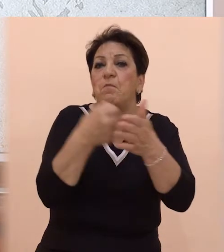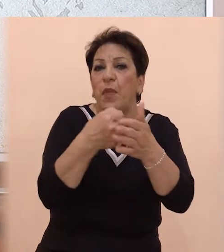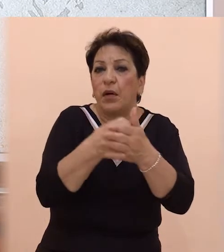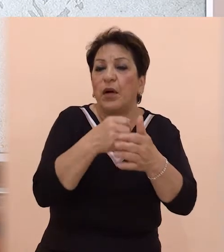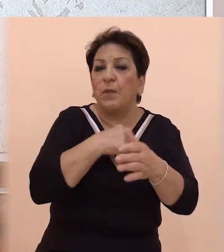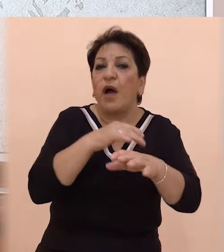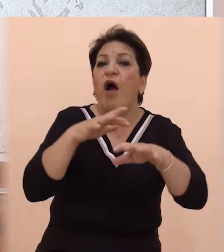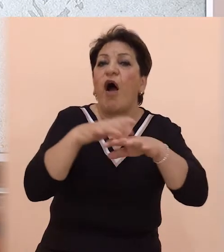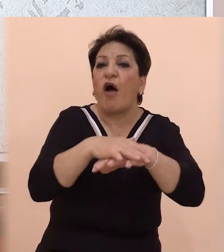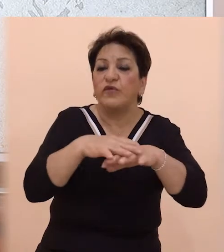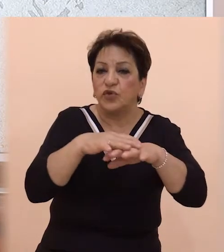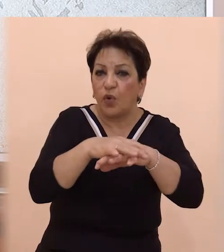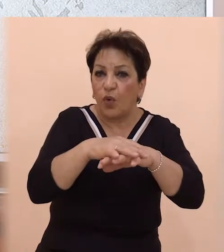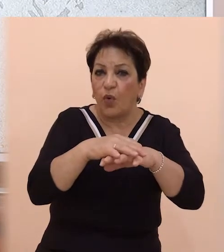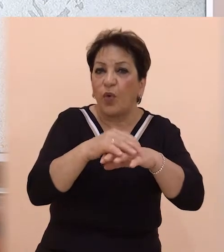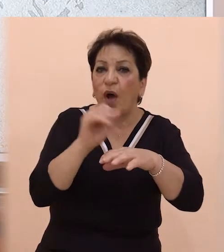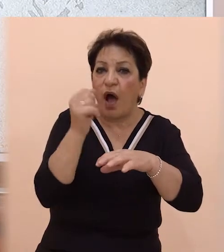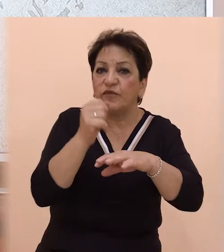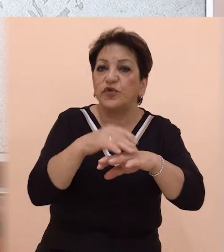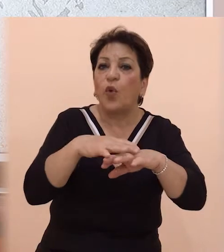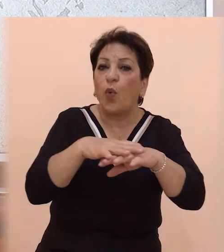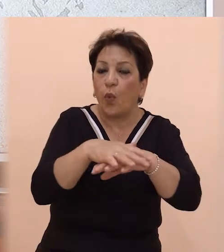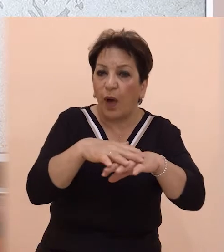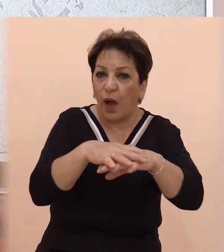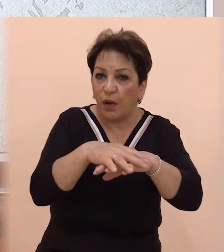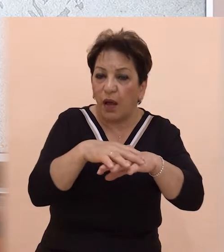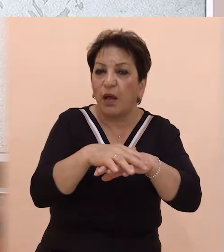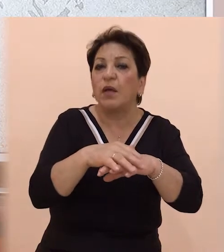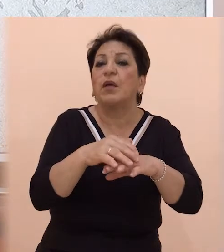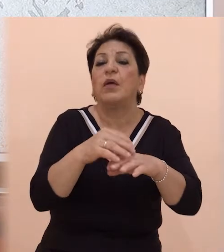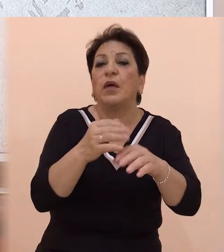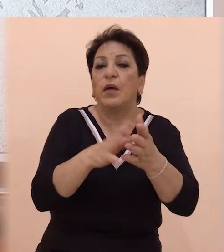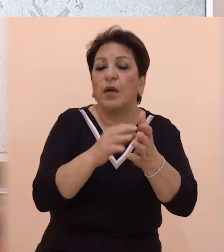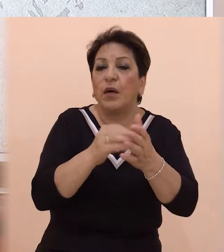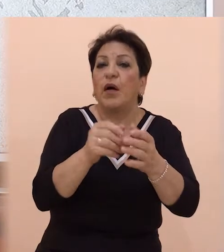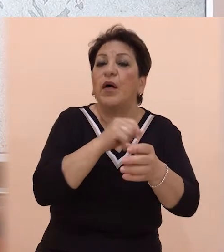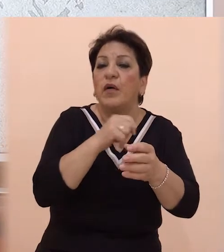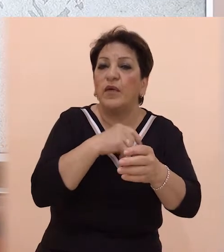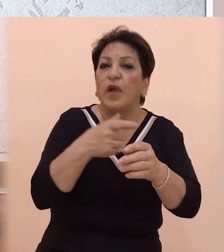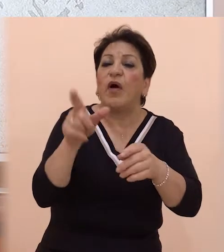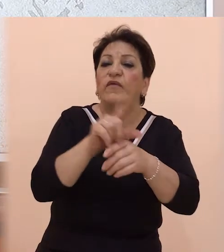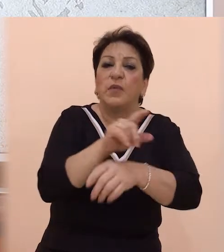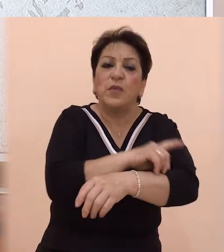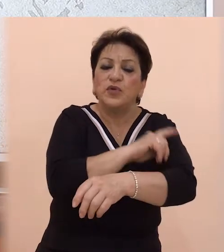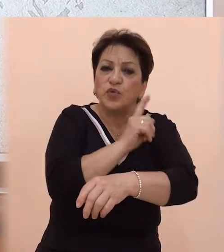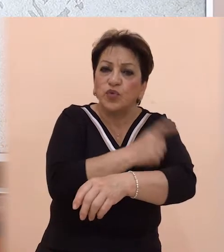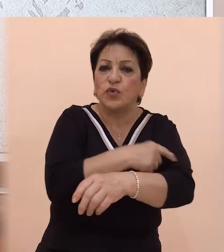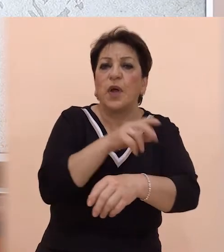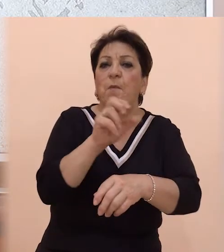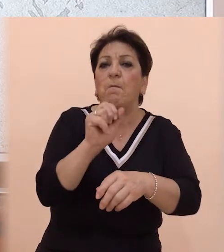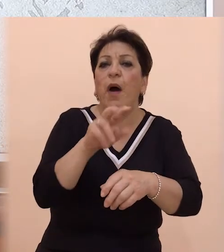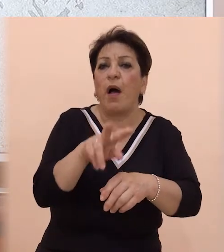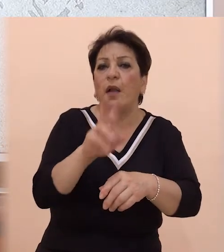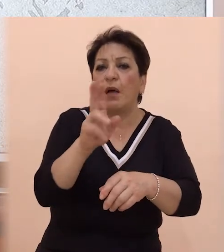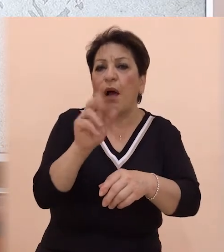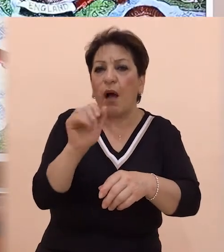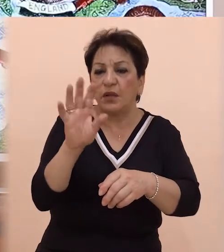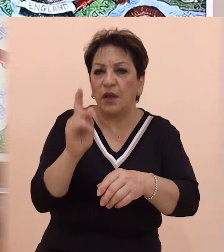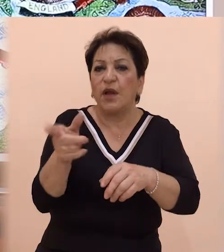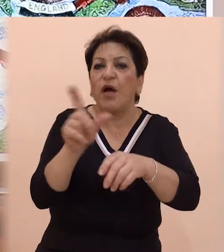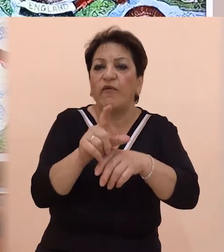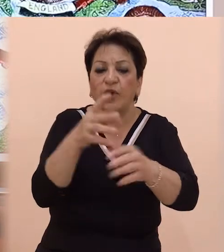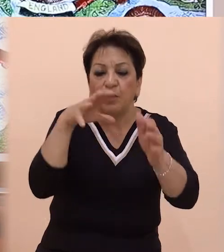ունգարյայի և Հուսաստանի միջև, որով հետև բալկանները մեծ տնտեսական ներու ուշկ ունեցող տարածքերը։